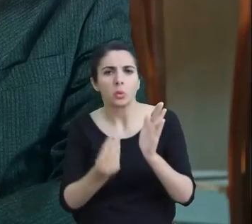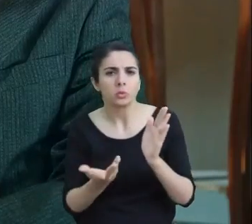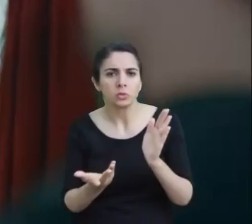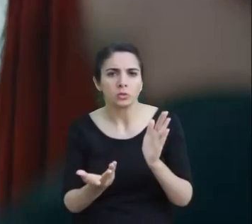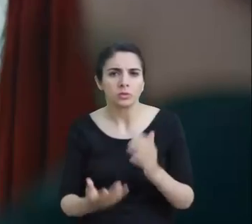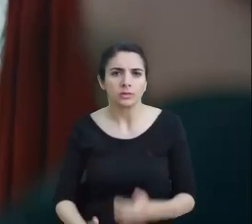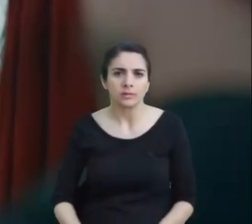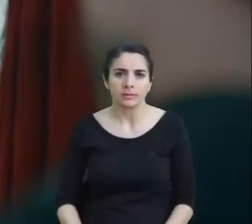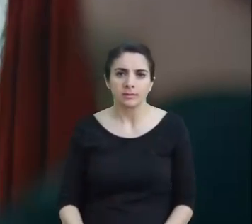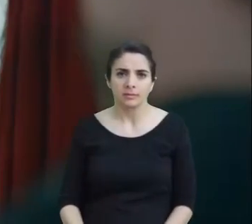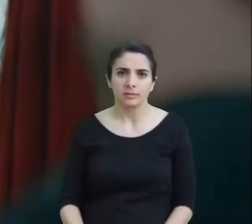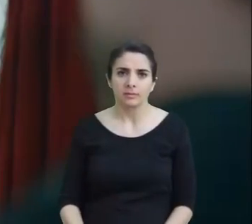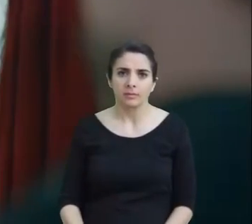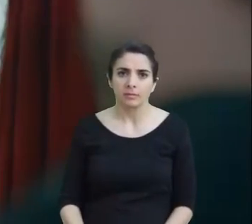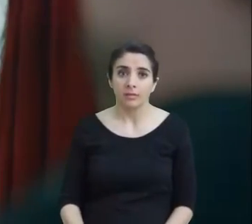yapacağım.